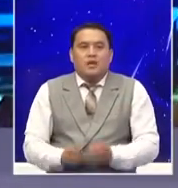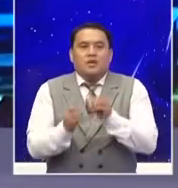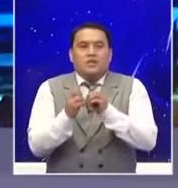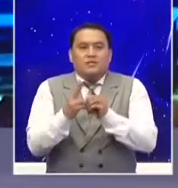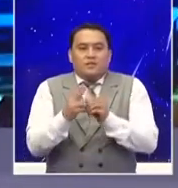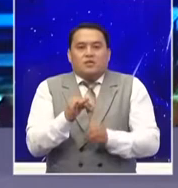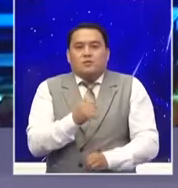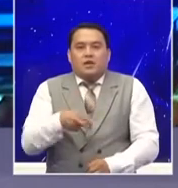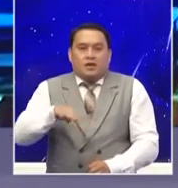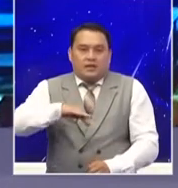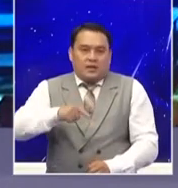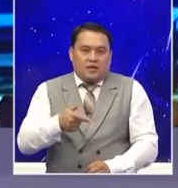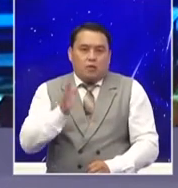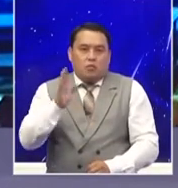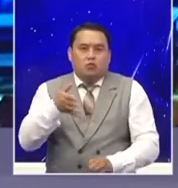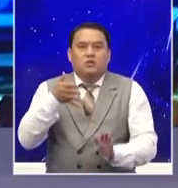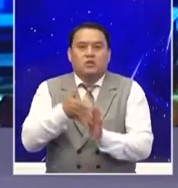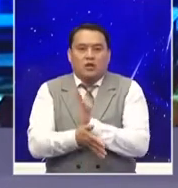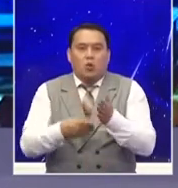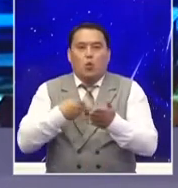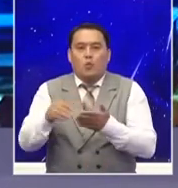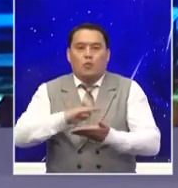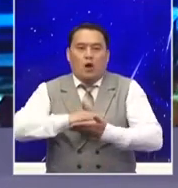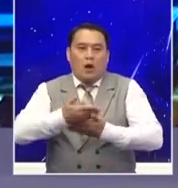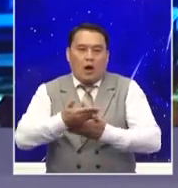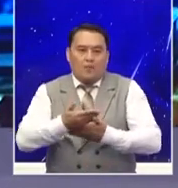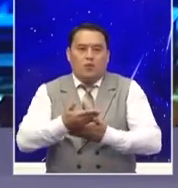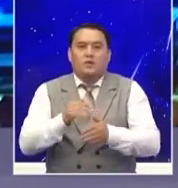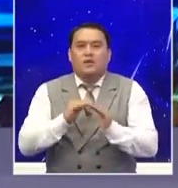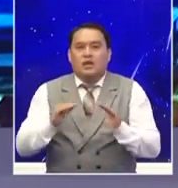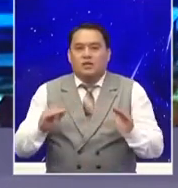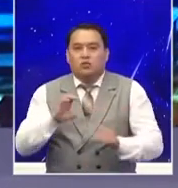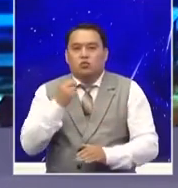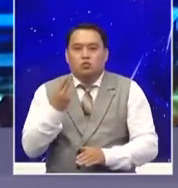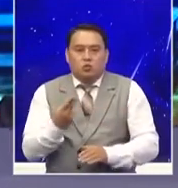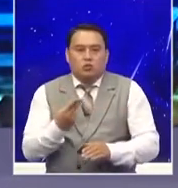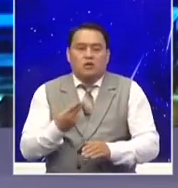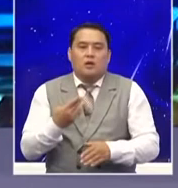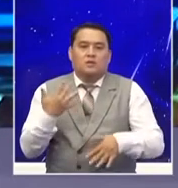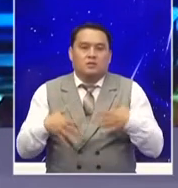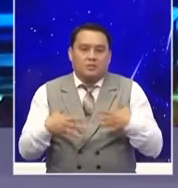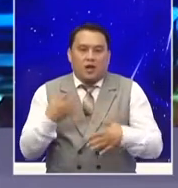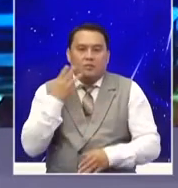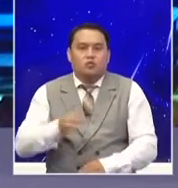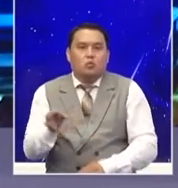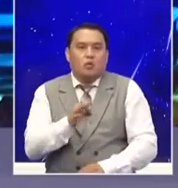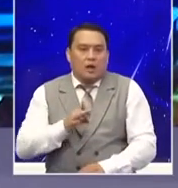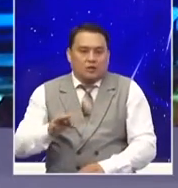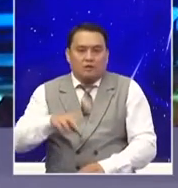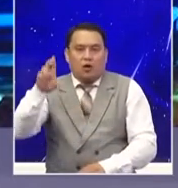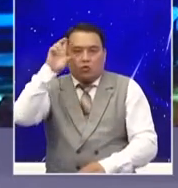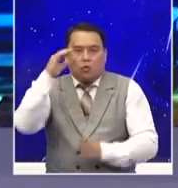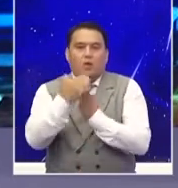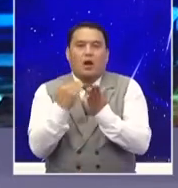12,5 миллиардов тенге будет затрачено на приобретение компьютерной техники для детей социально уязвимой категории Алматинской области.